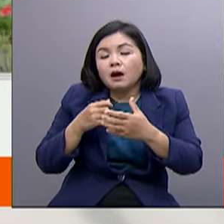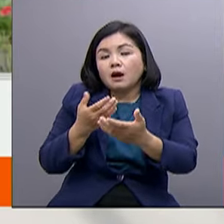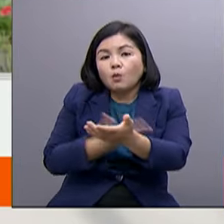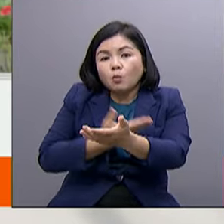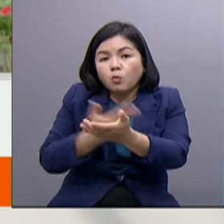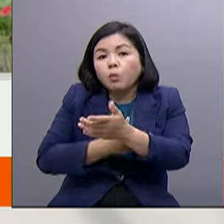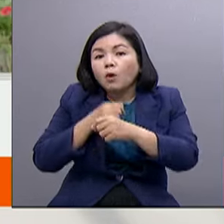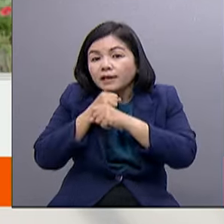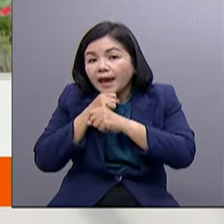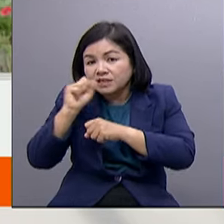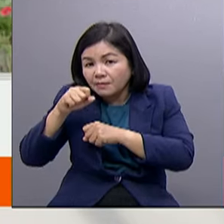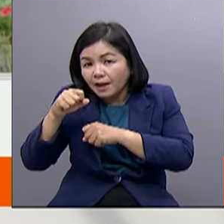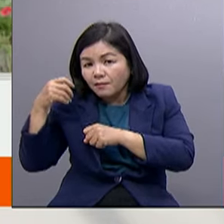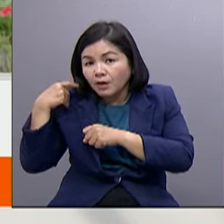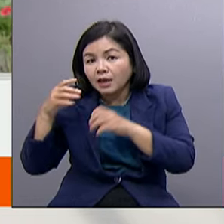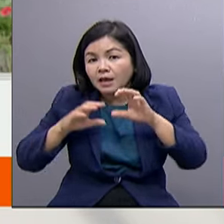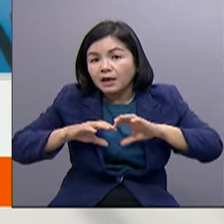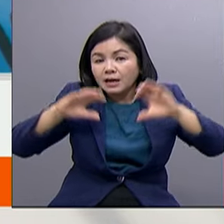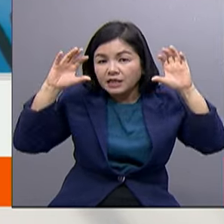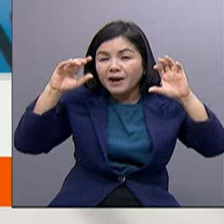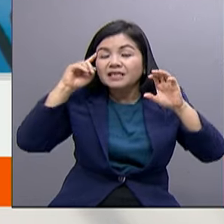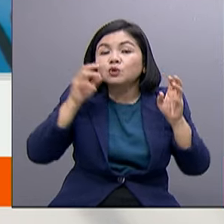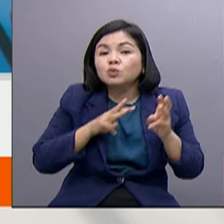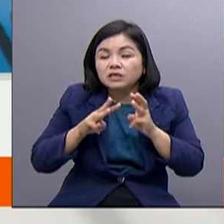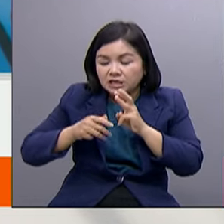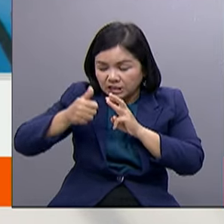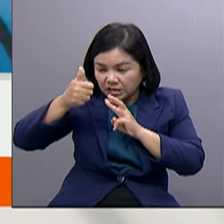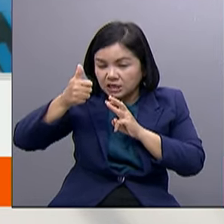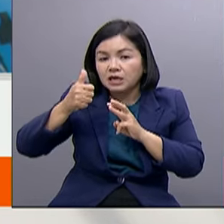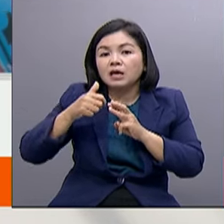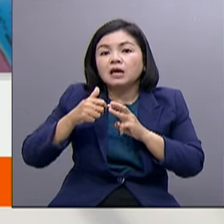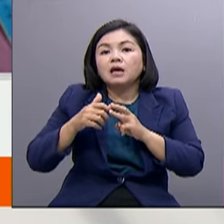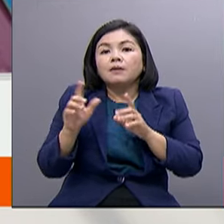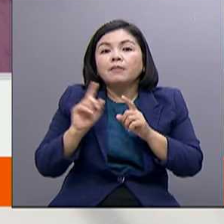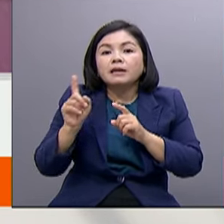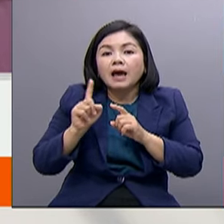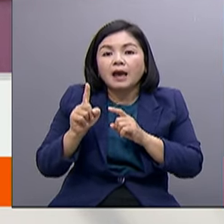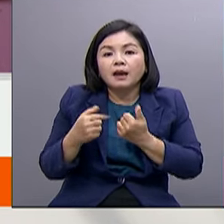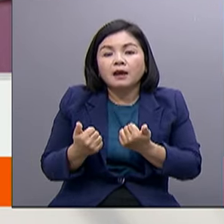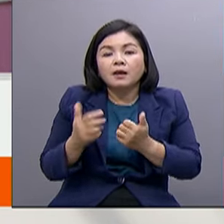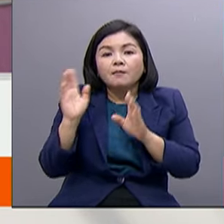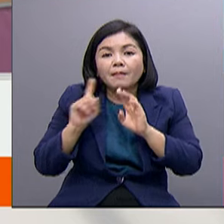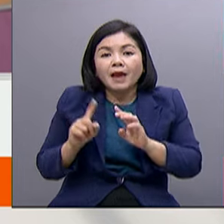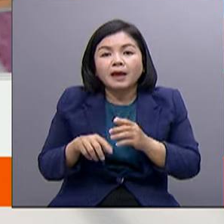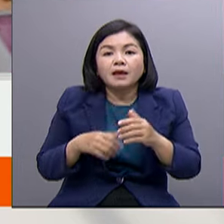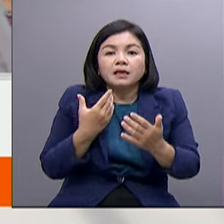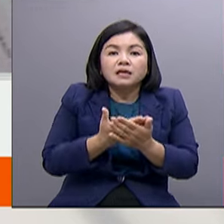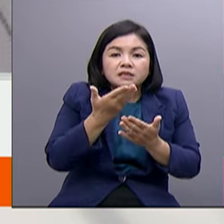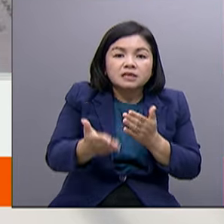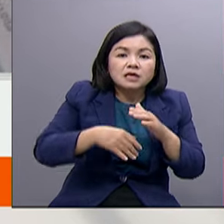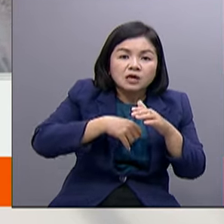เนี่ยจริงๆเรื่องหลักคิดนี่เป็นหลักคิดที่ดีนะครับการเปลี่ยนเงินเสี่ยงการเปลี่ยนเงินหวยเป็นเงินออมเนี่ยอันนี้เป็นหลักคิด